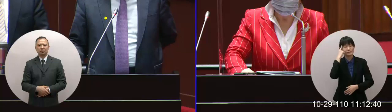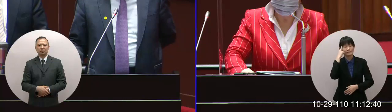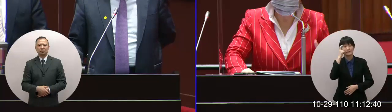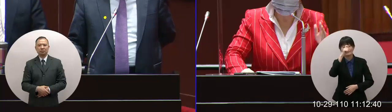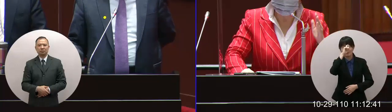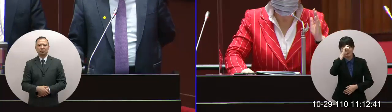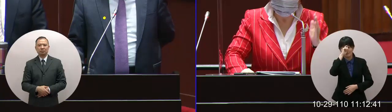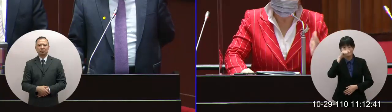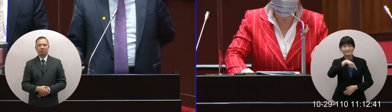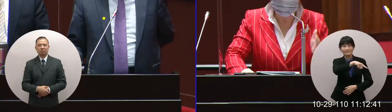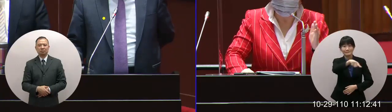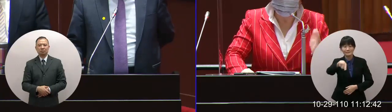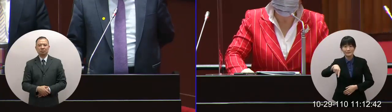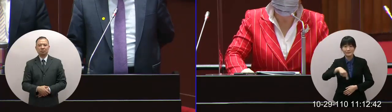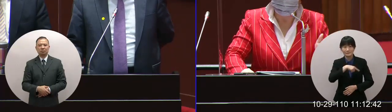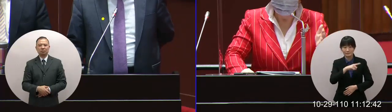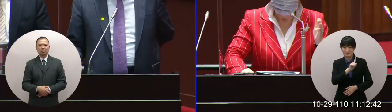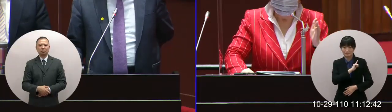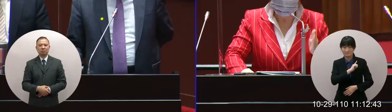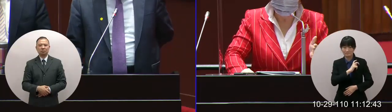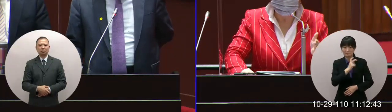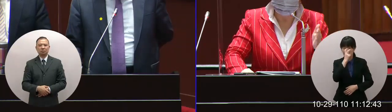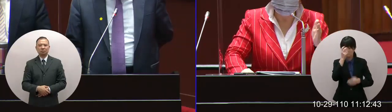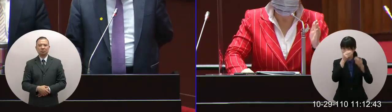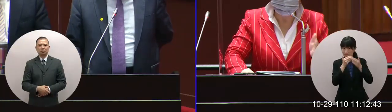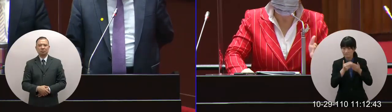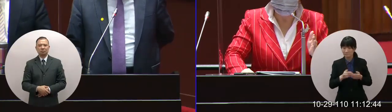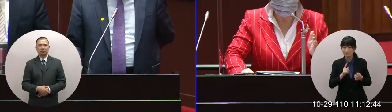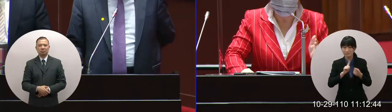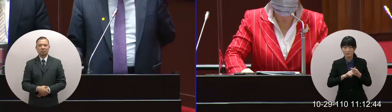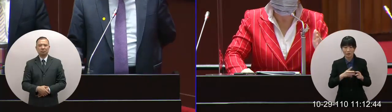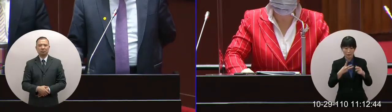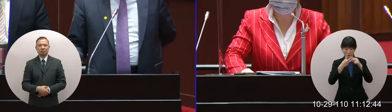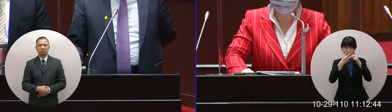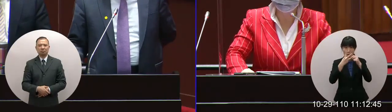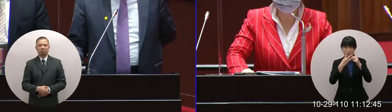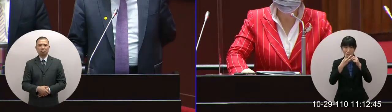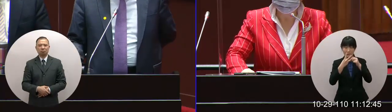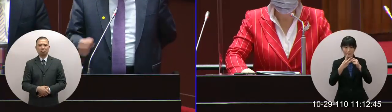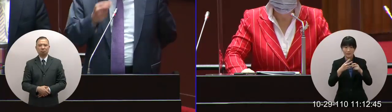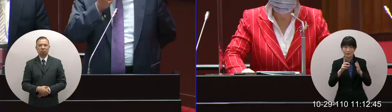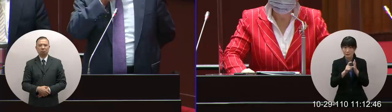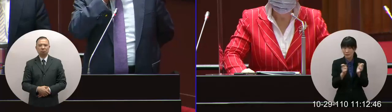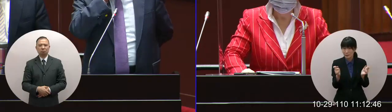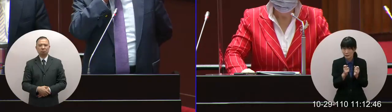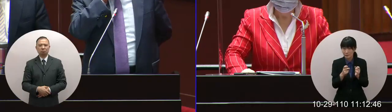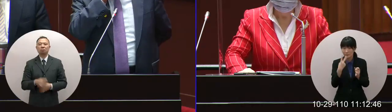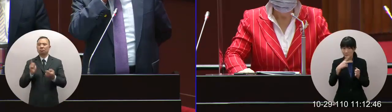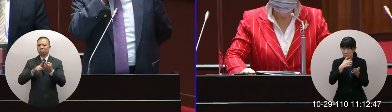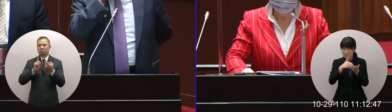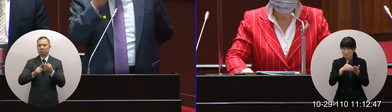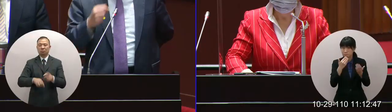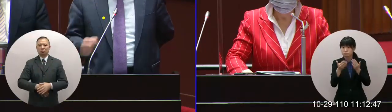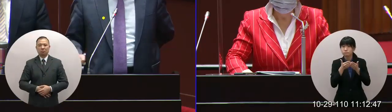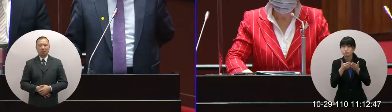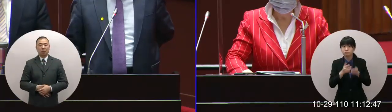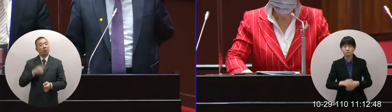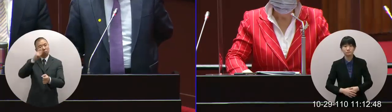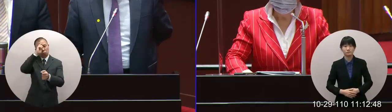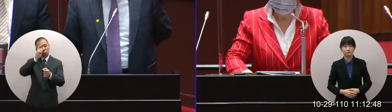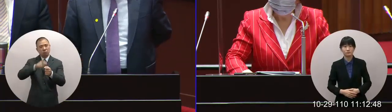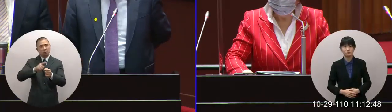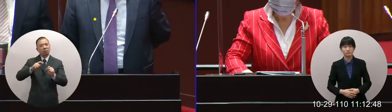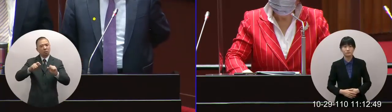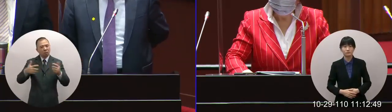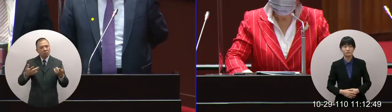长呢，还是要审慎思考医事人员第三剂的追加的时间。 对，但目标都定在大